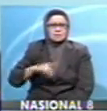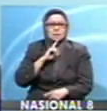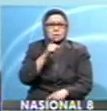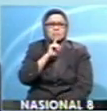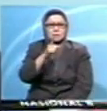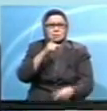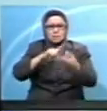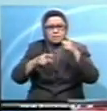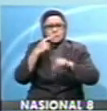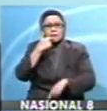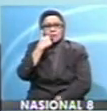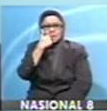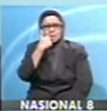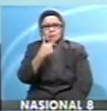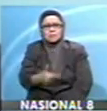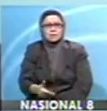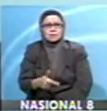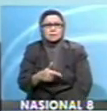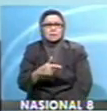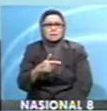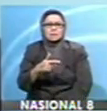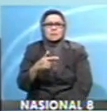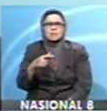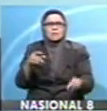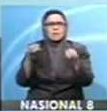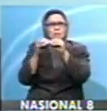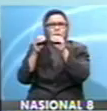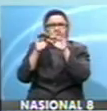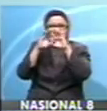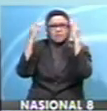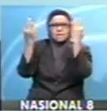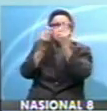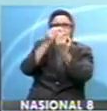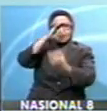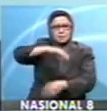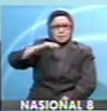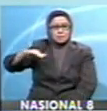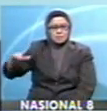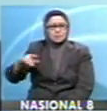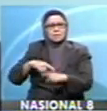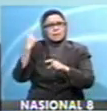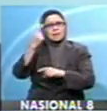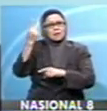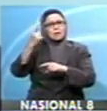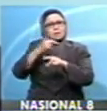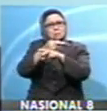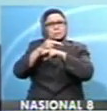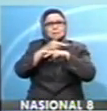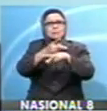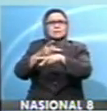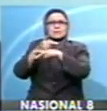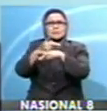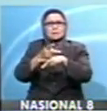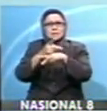lamaalah kan jadi kita kita ni dah lebih macam adik-beradik ah jadi jadi selalu kita akan jaga jaga macam saya